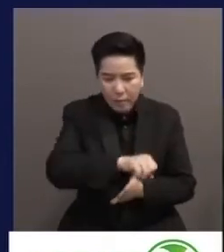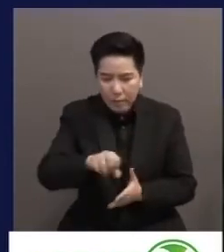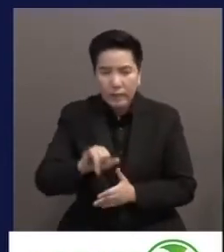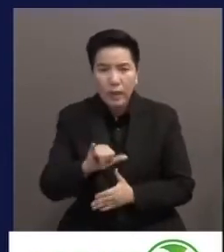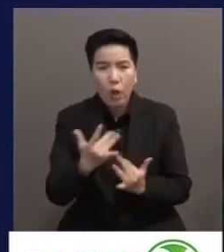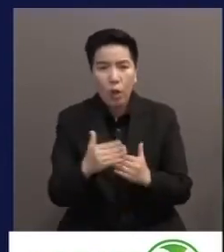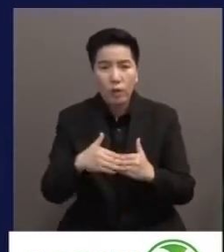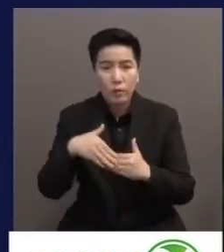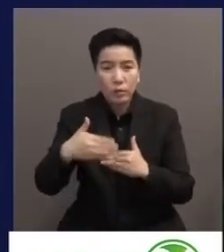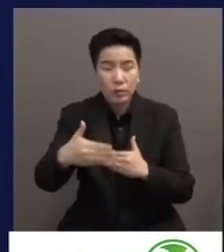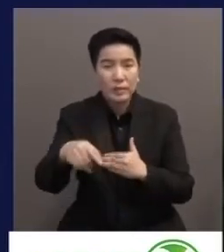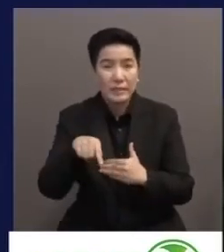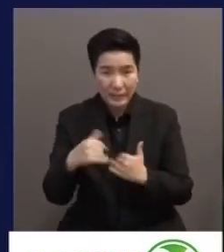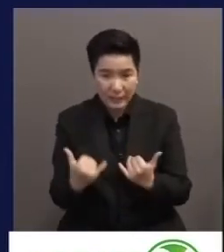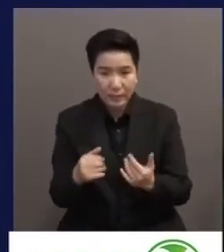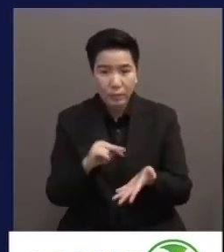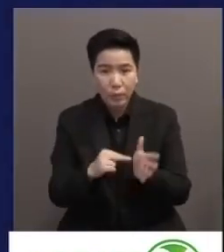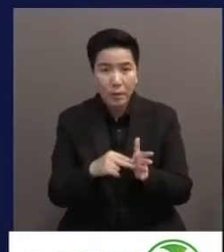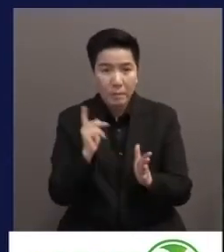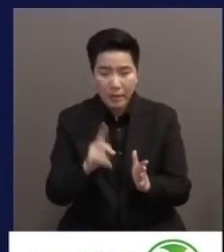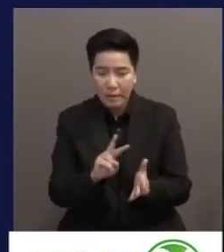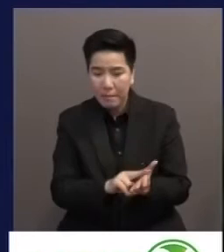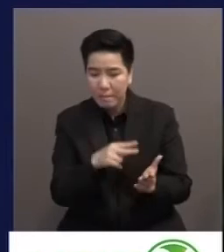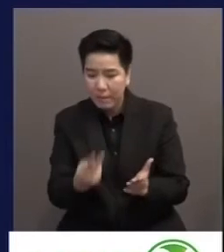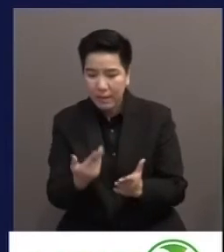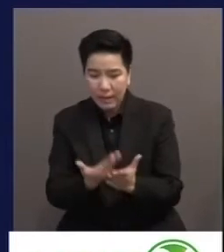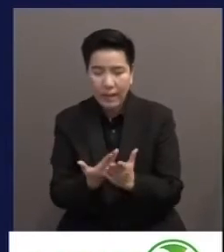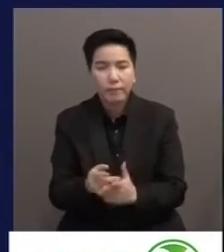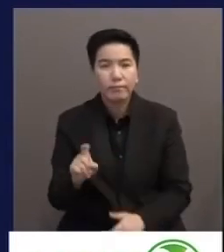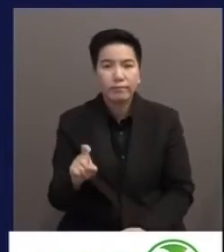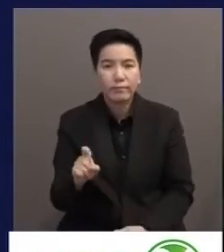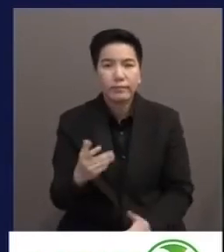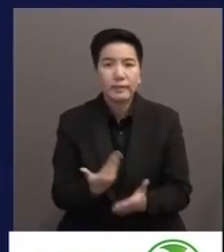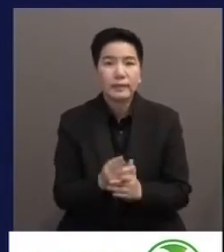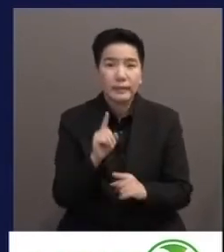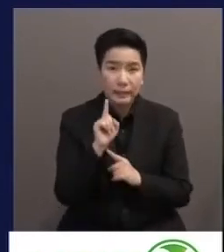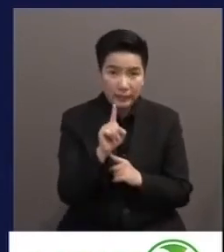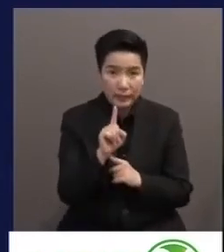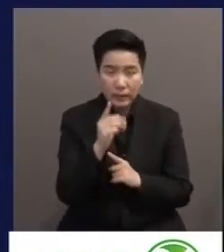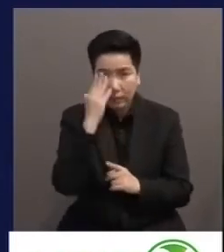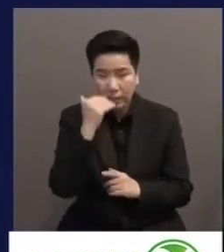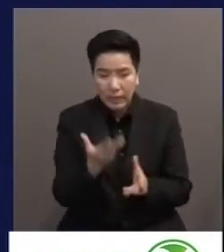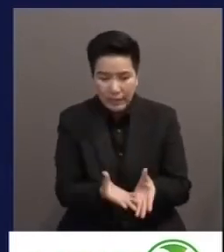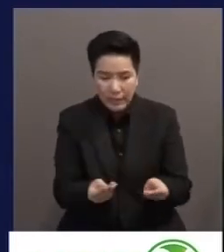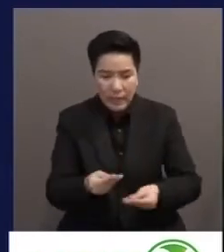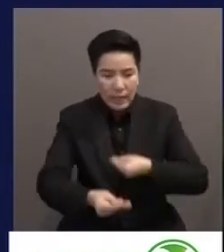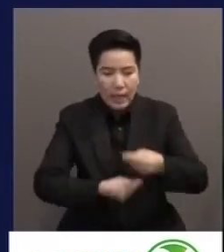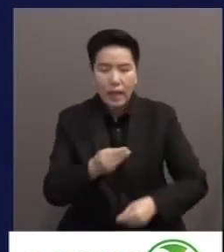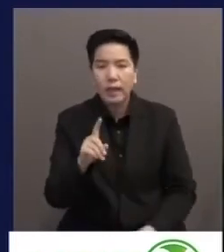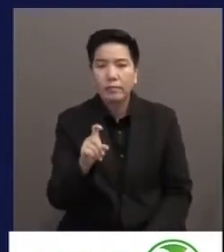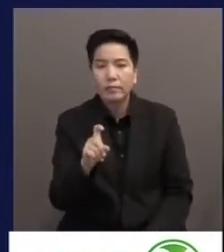ออยู่ข้างหน้าเนี่ยแต่มันแปลงเป็นเงินไม่ได้เนี่ยหนึ่งก็คือการที่เราไม่สามารถขายที่ดินได้ครั้ง